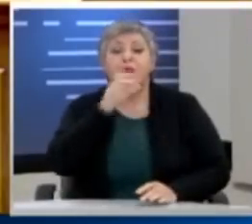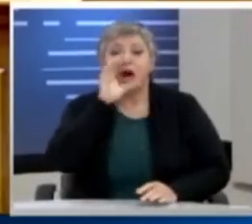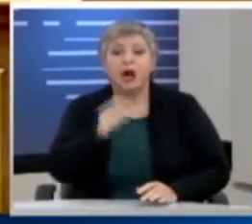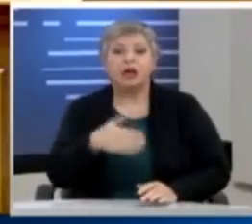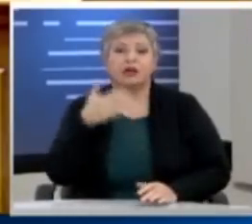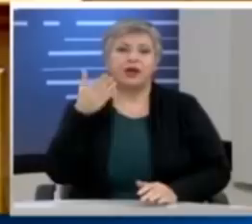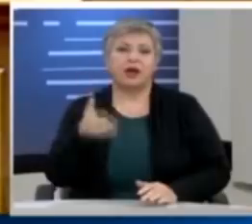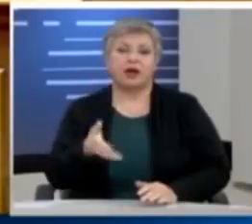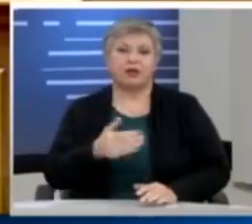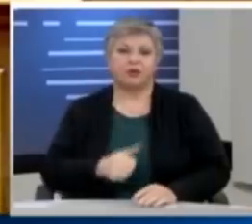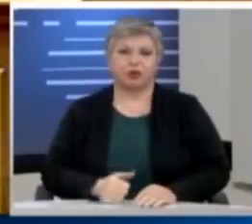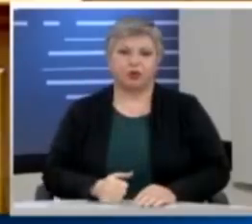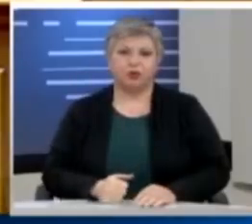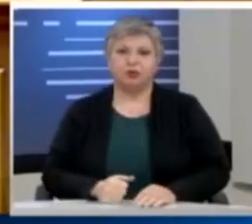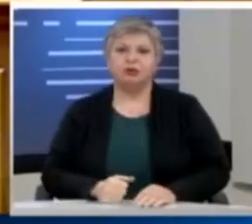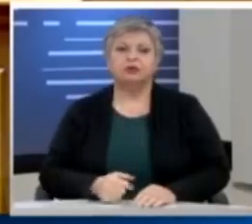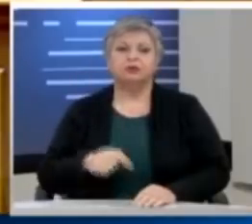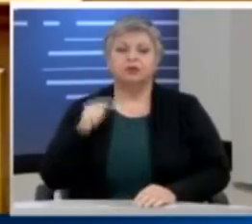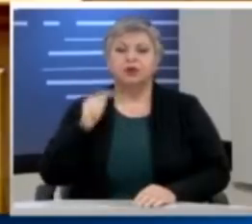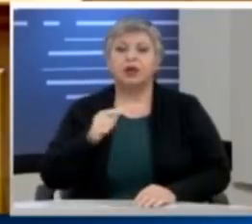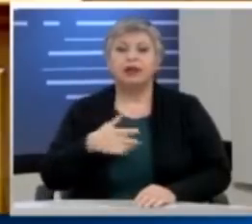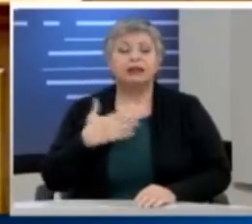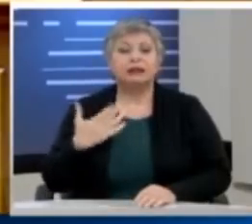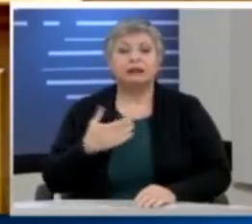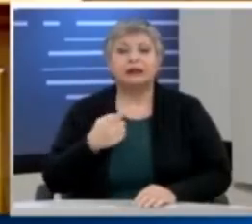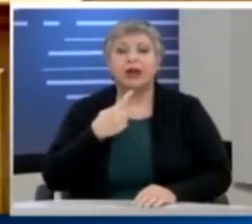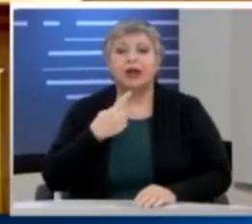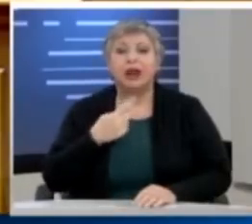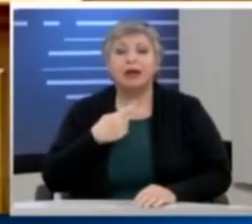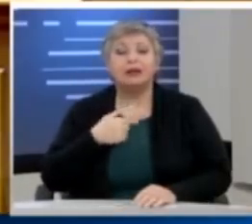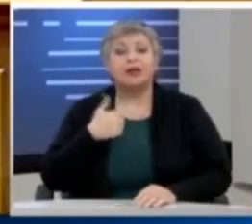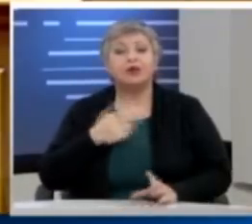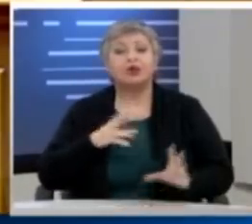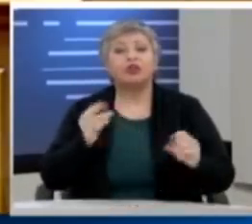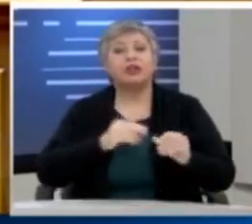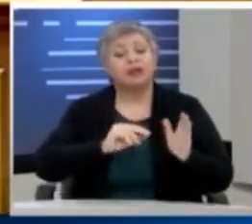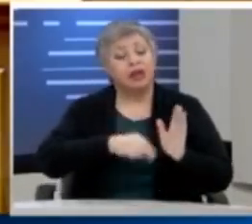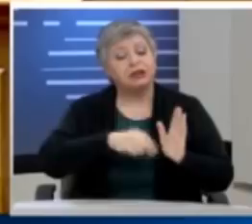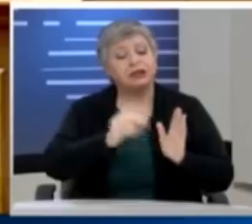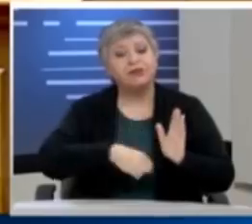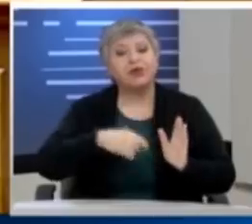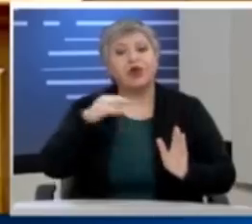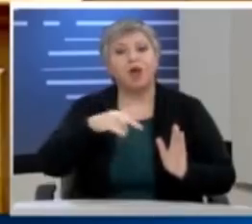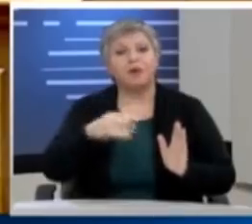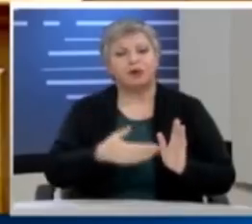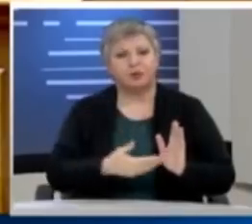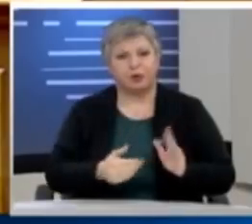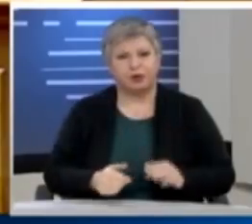για να δανειστώ και λίγο το σύνθημα από το γνωστό σποτάκι σας για τη Συμφωνία των Πρεσπών. Και αυτή την